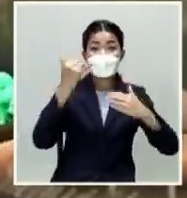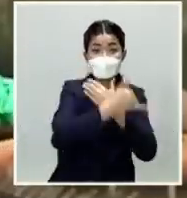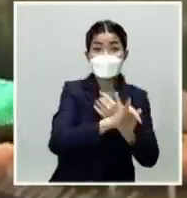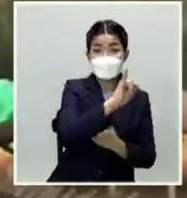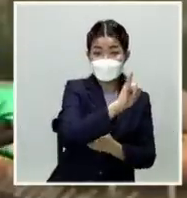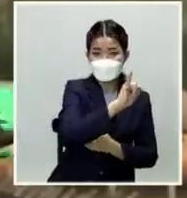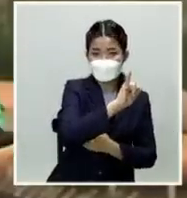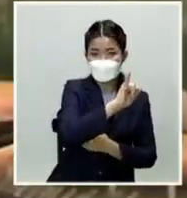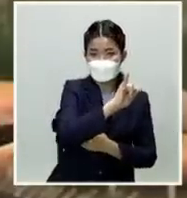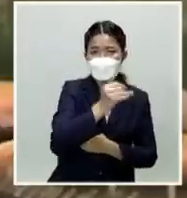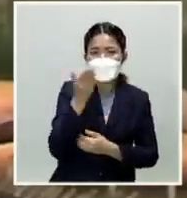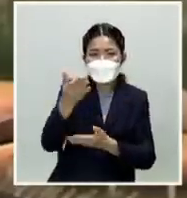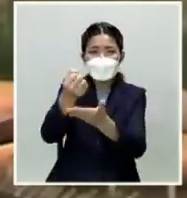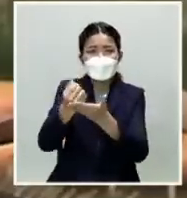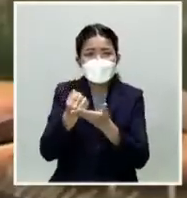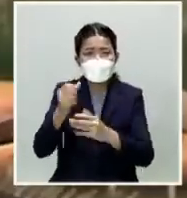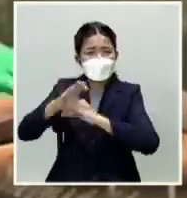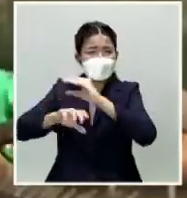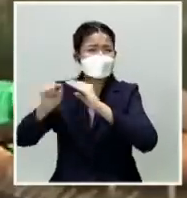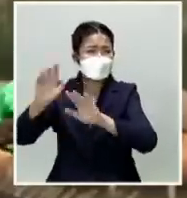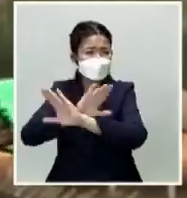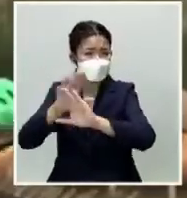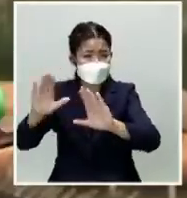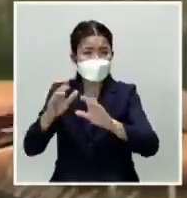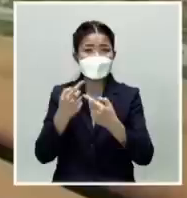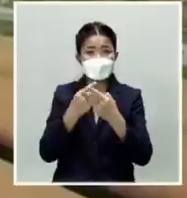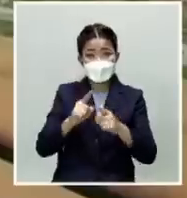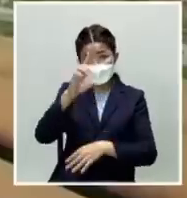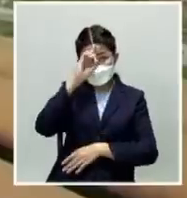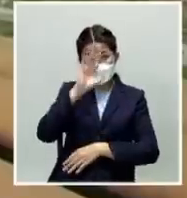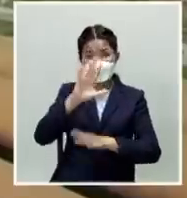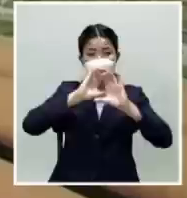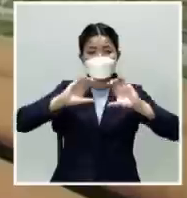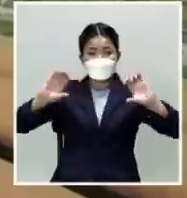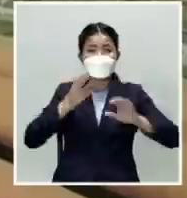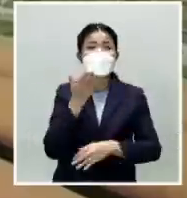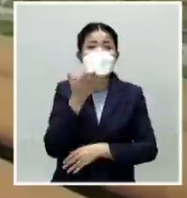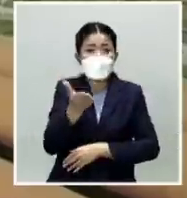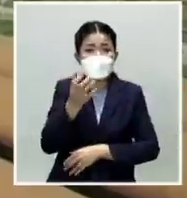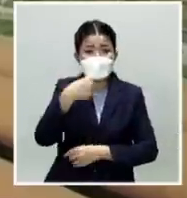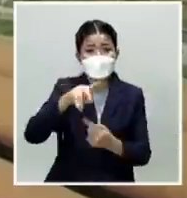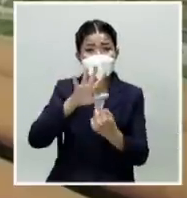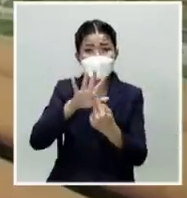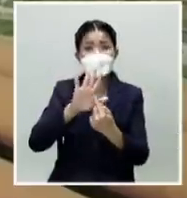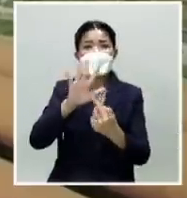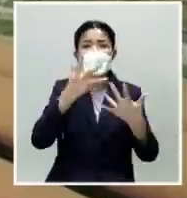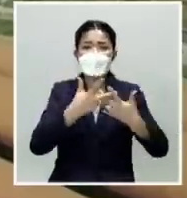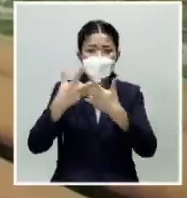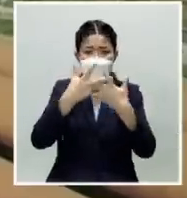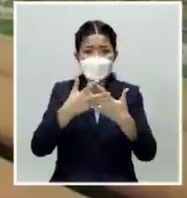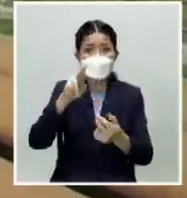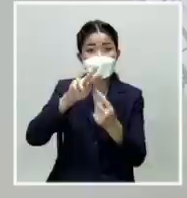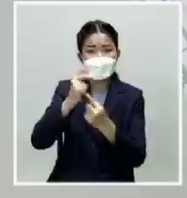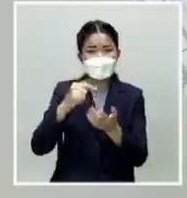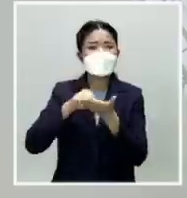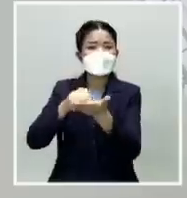ให้สหรัฐคว่ำบาตรโครงการท่อส่งก๊าซนี้แต่รัฐบาลเยอรมนีขอให้สภาคองเกรสของสหรัฐอย่าเสนอร่างกฎหมาย